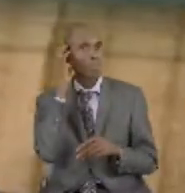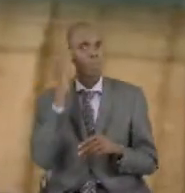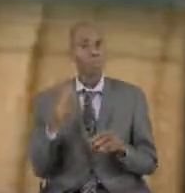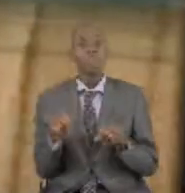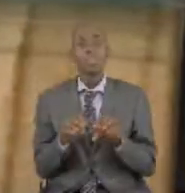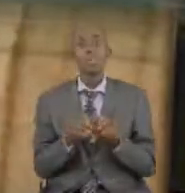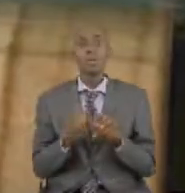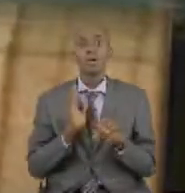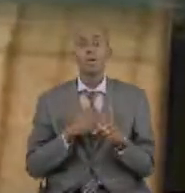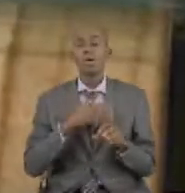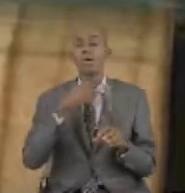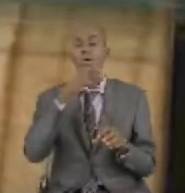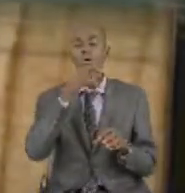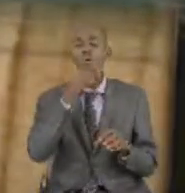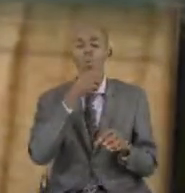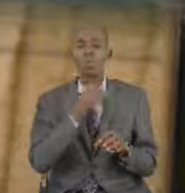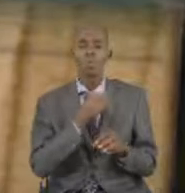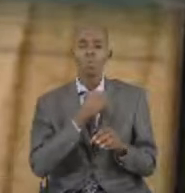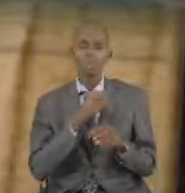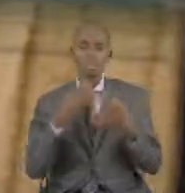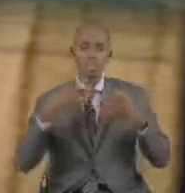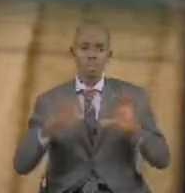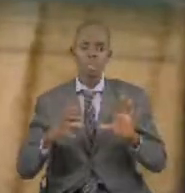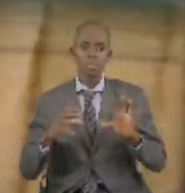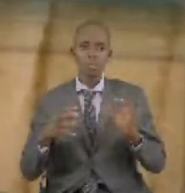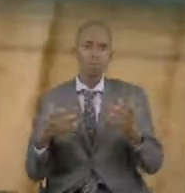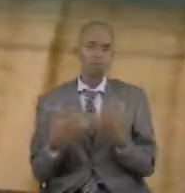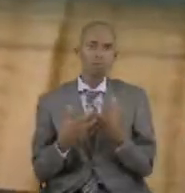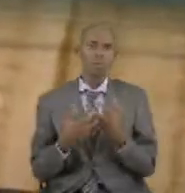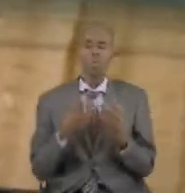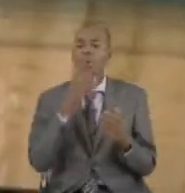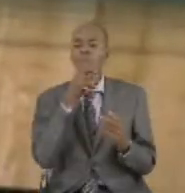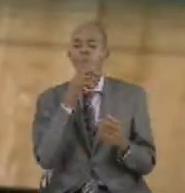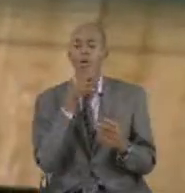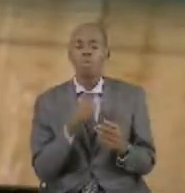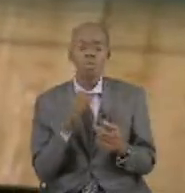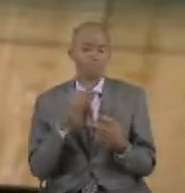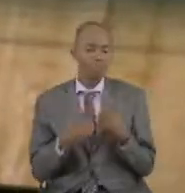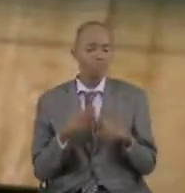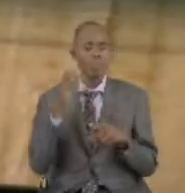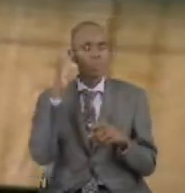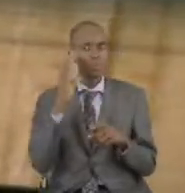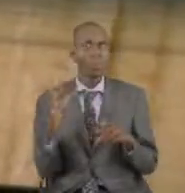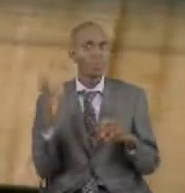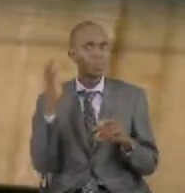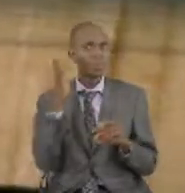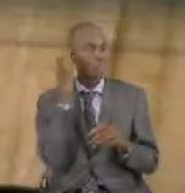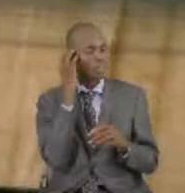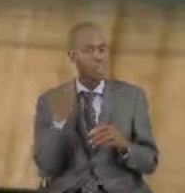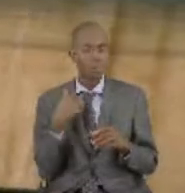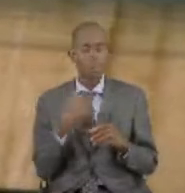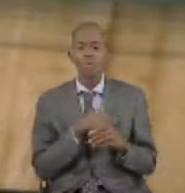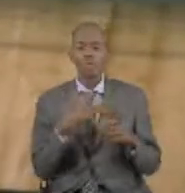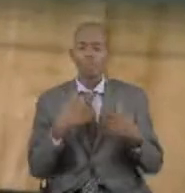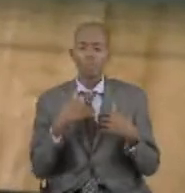nous sommes comme un tir partout nous sommes nos anciens camarades de classe et des instincts et amis ils entendront nous n'avons pas